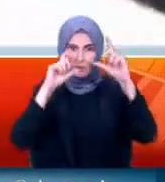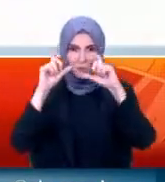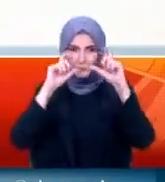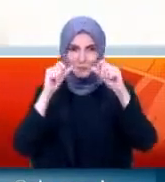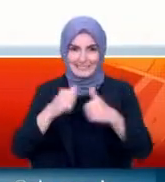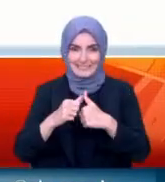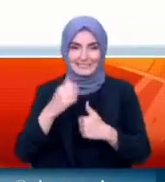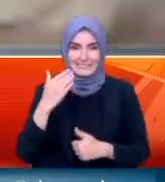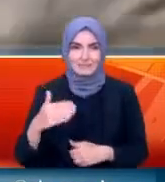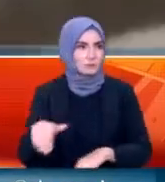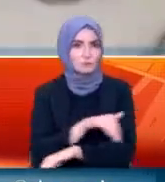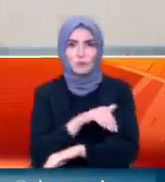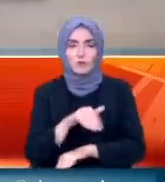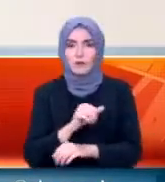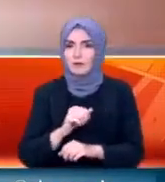yakalandı.